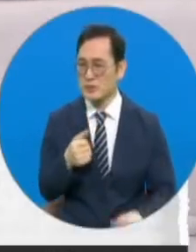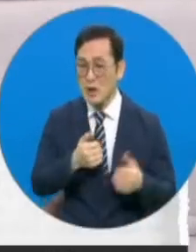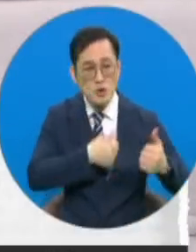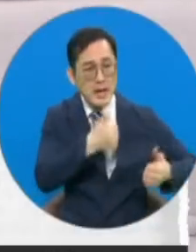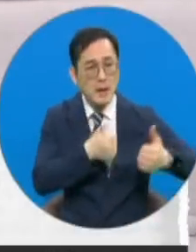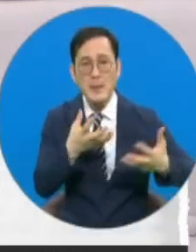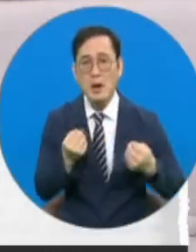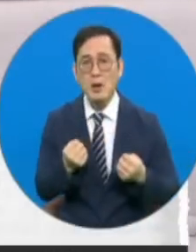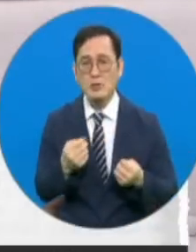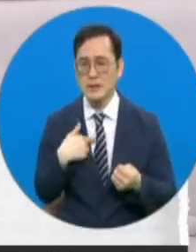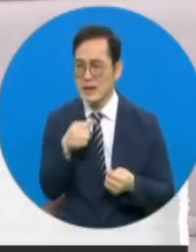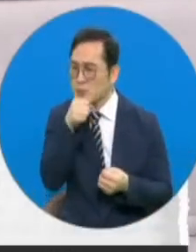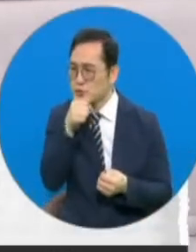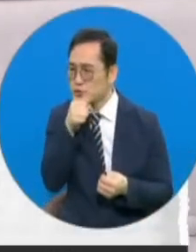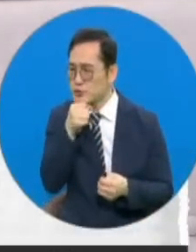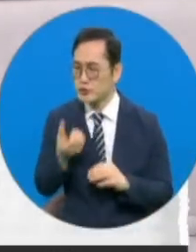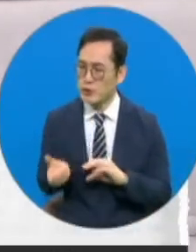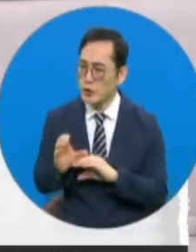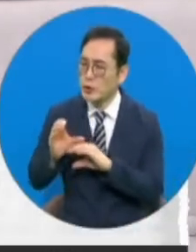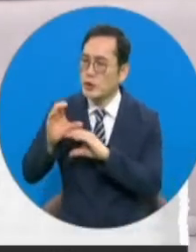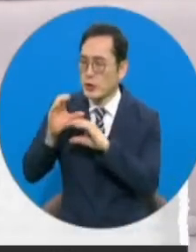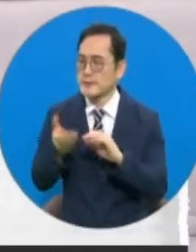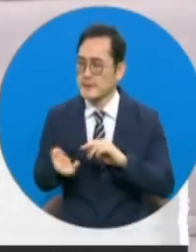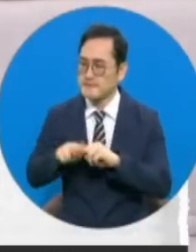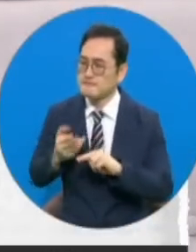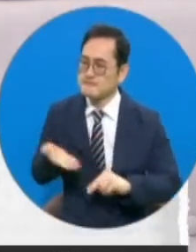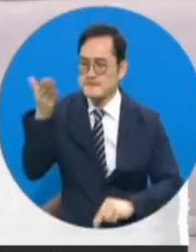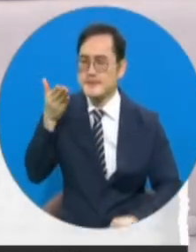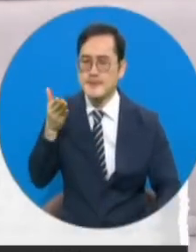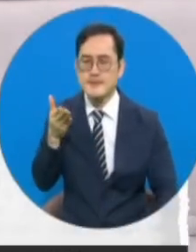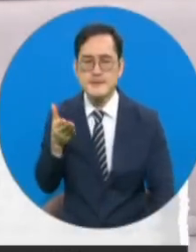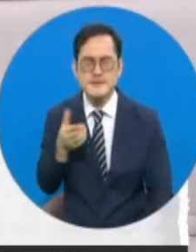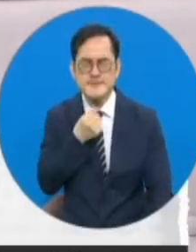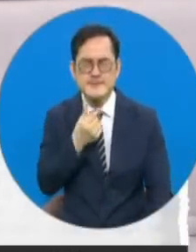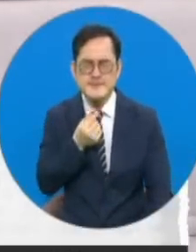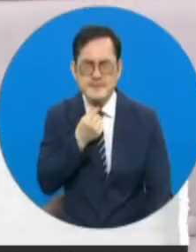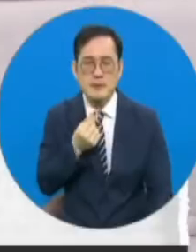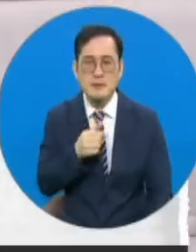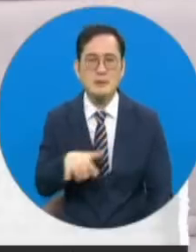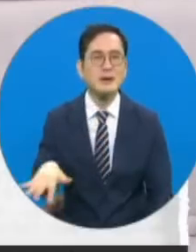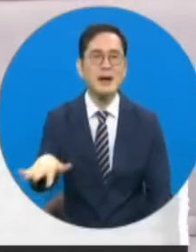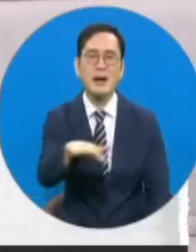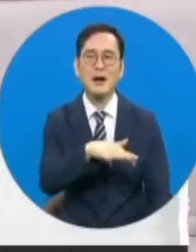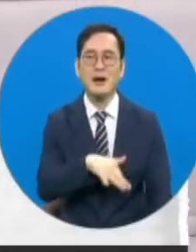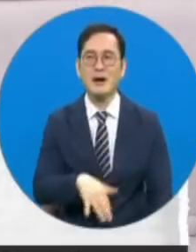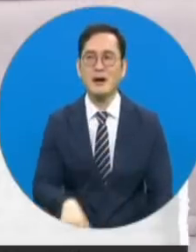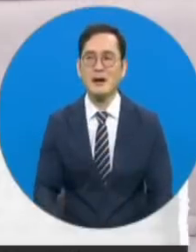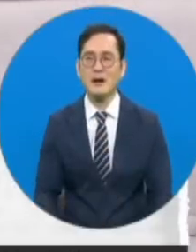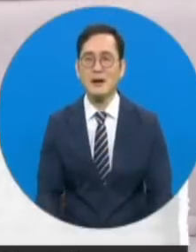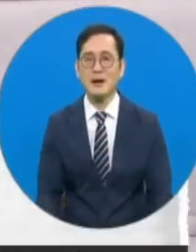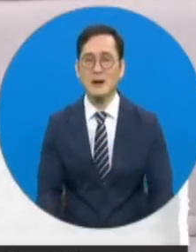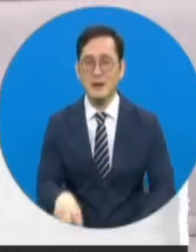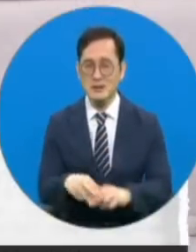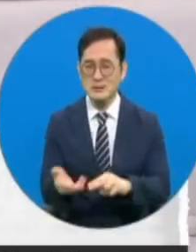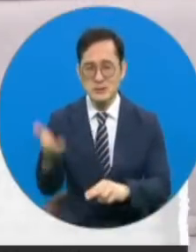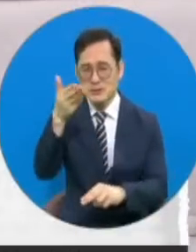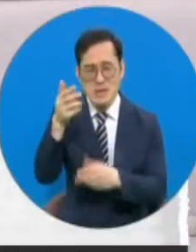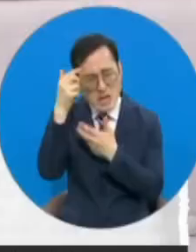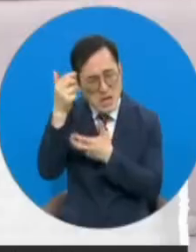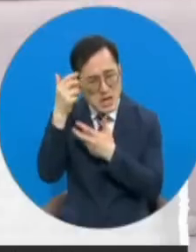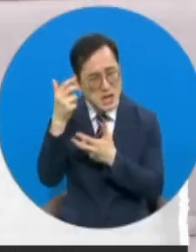할 것인지 어떻게 실적을 쌓을 것인지 또 윗사람이 어떻게 잘 보일 것이니 모든 것은 승진에 다 목을 매고